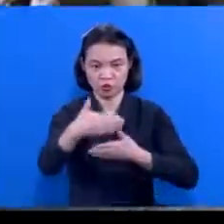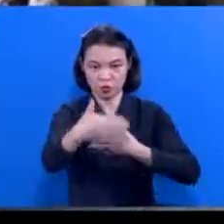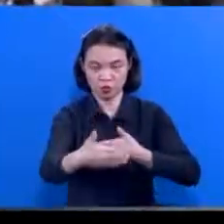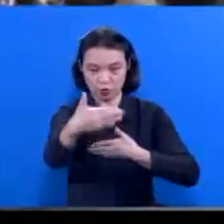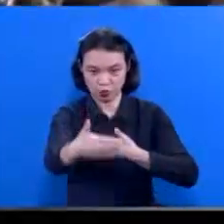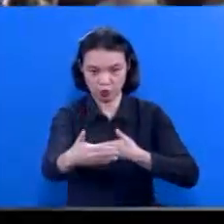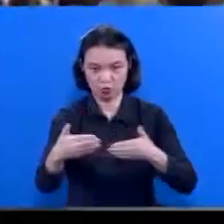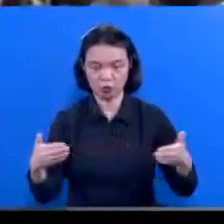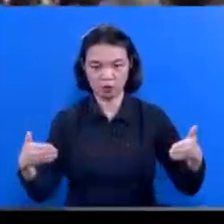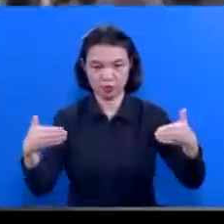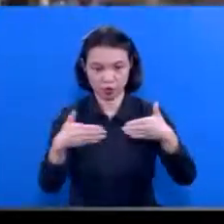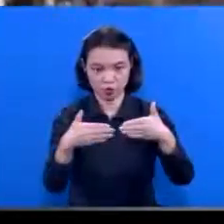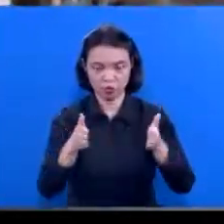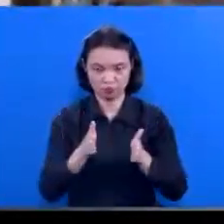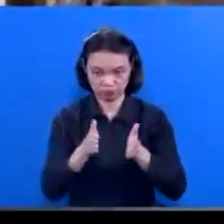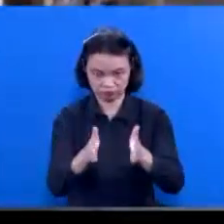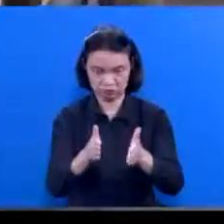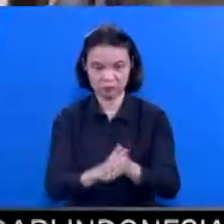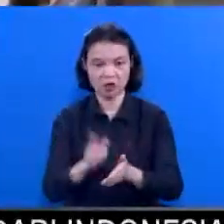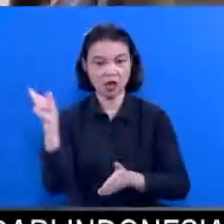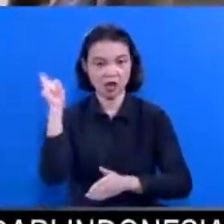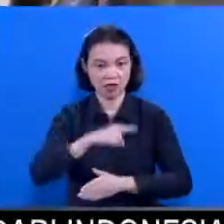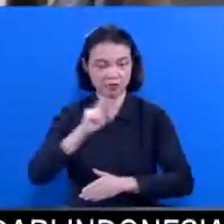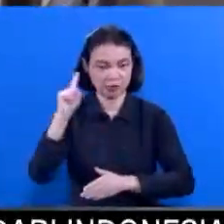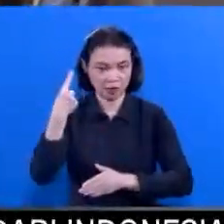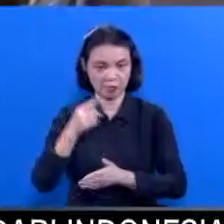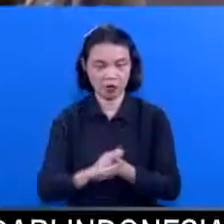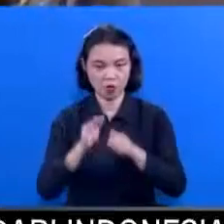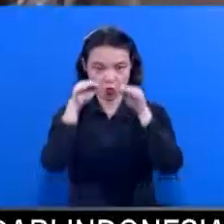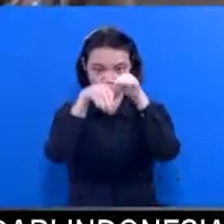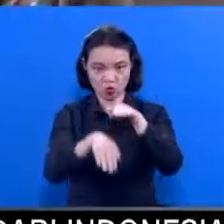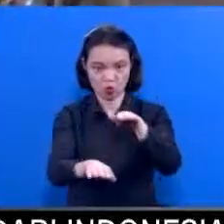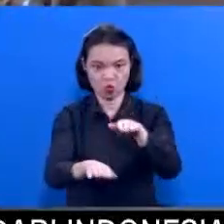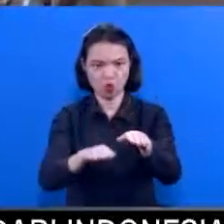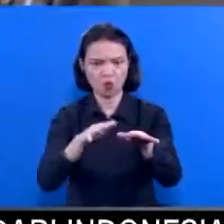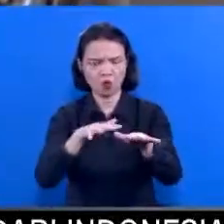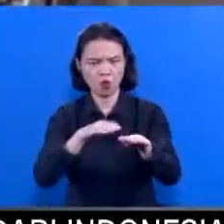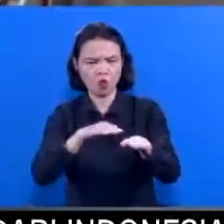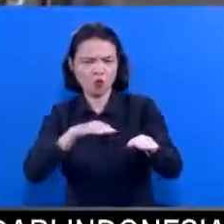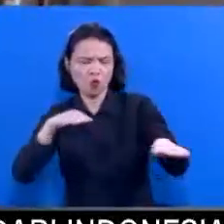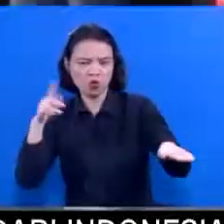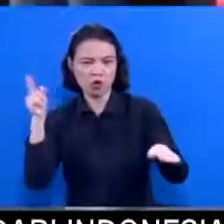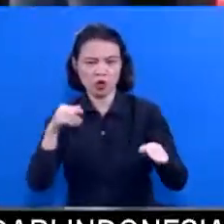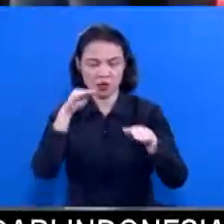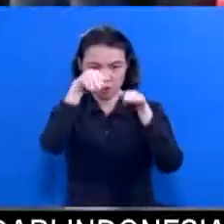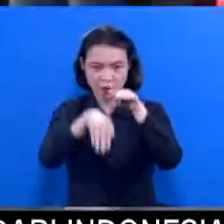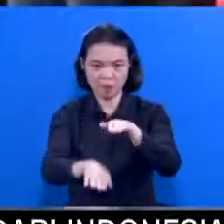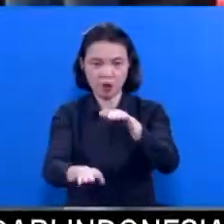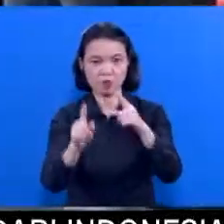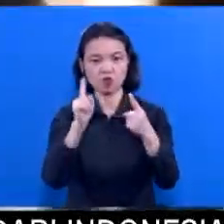pertemuan-pertemuannya. Di hari pertama penyekatan di underpass Mampang, terlihat kemacetan kendaraan dari arah Mampang menuju